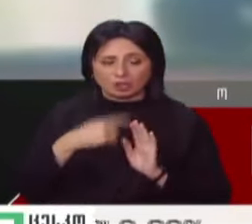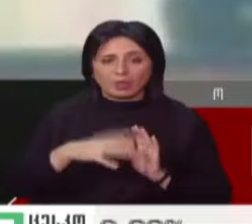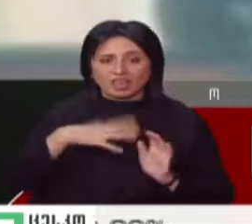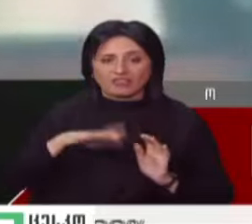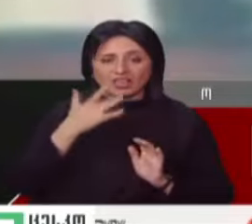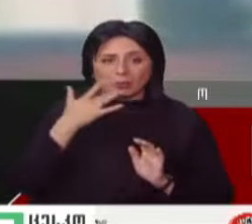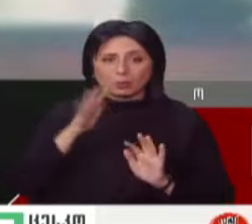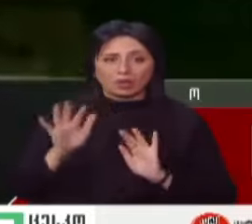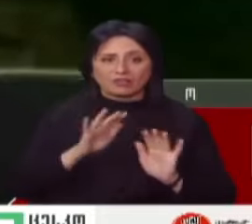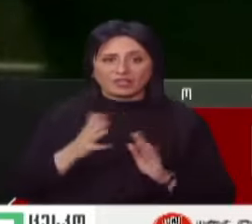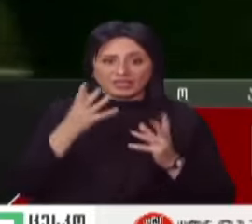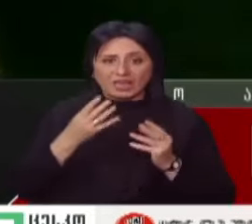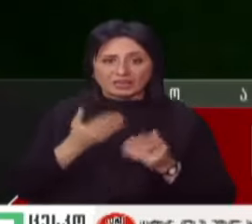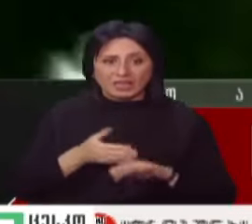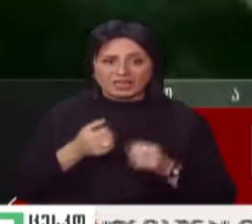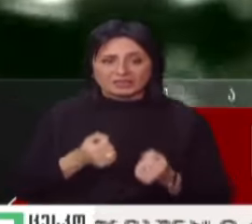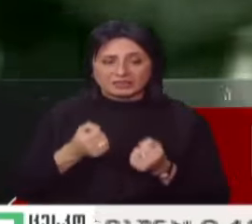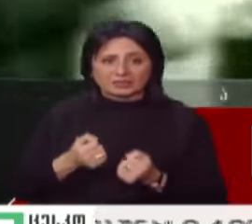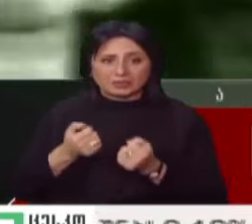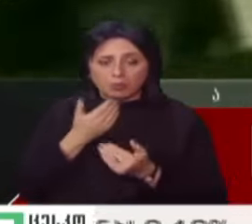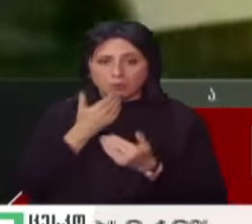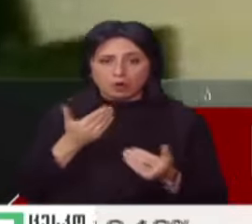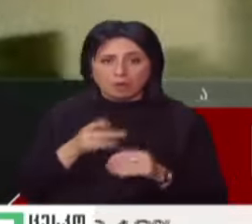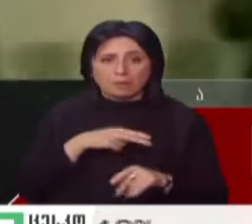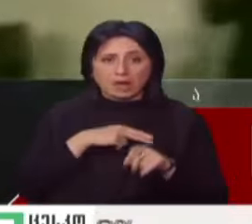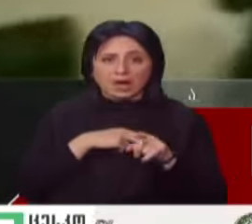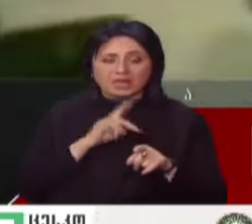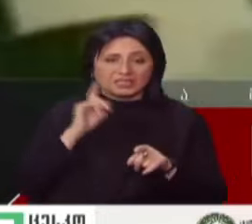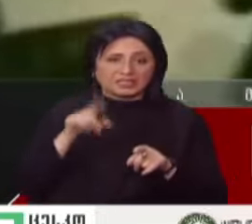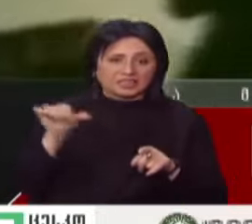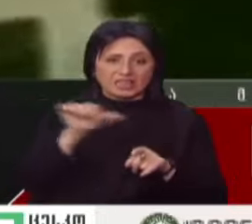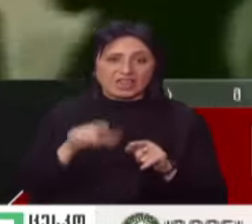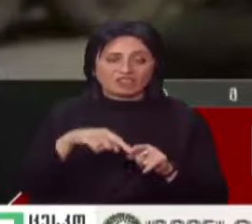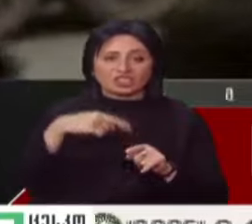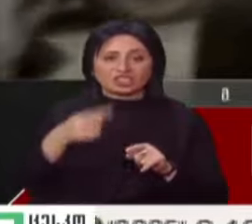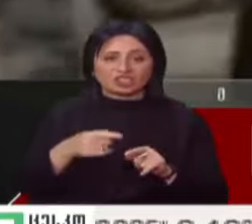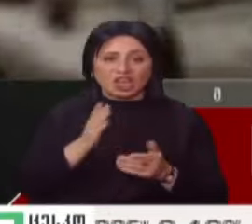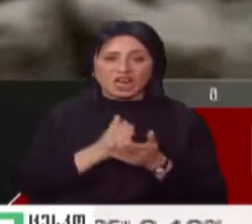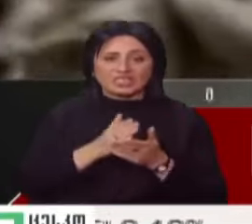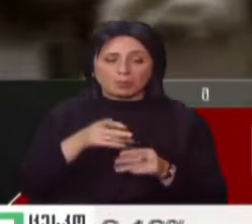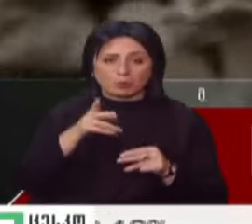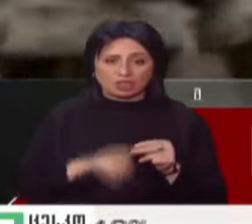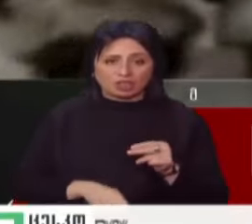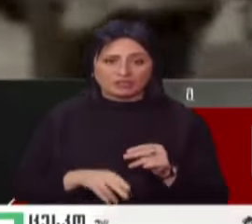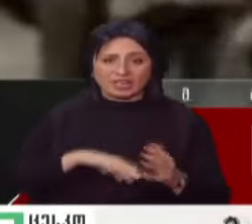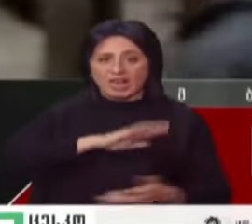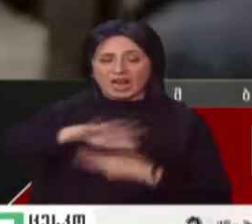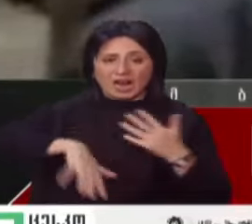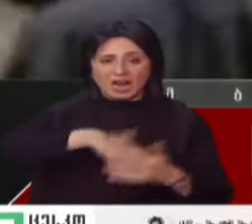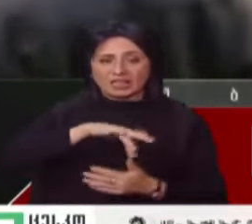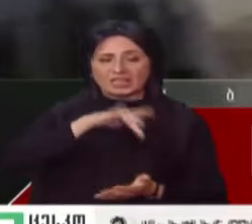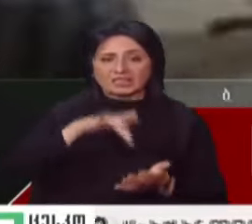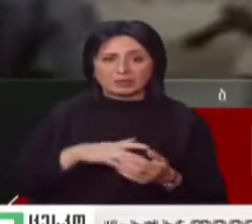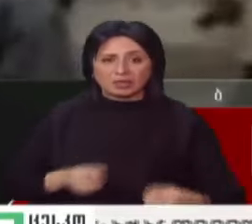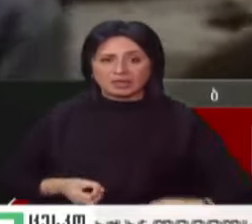Куэгнаши политикури витареба дхитидхе идзабебода да болос ам парламентма целицат нахаурис шемдгом арсебоба шецгуйда. Гадатриалебис